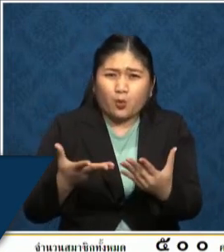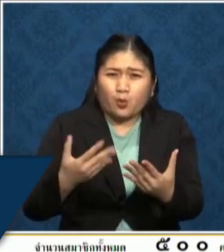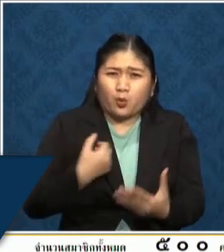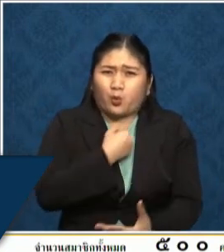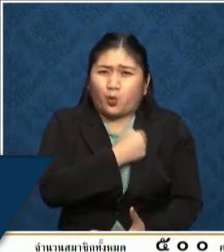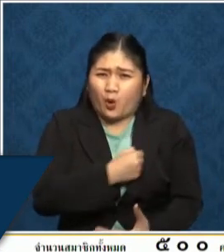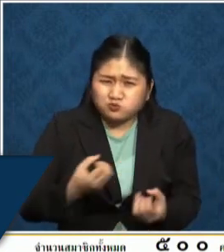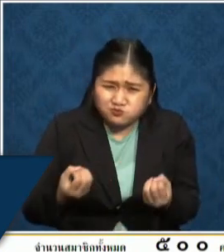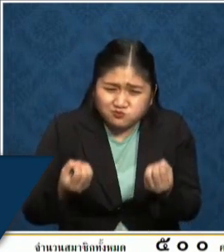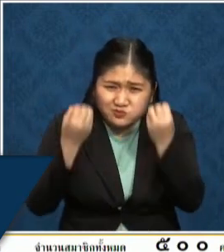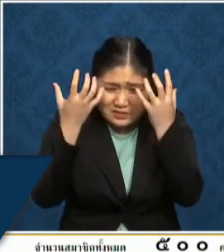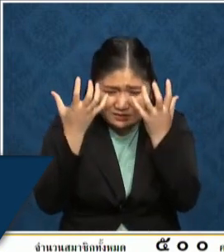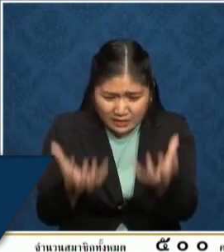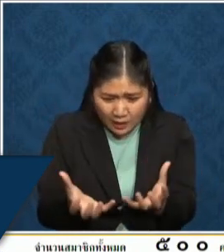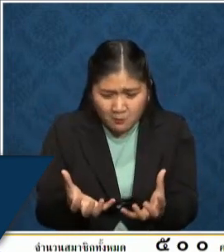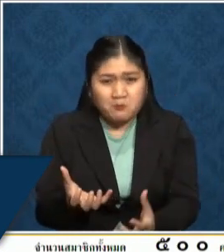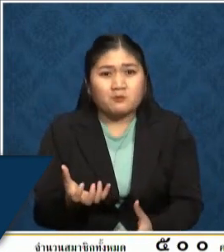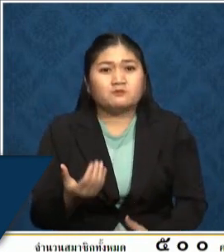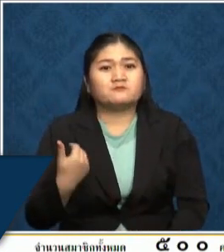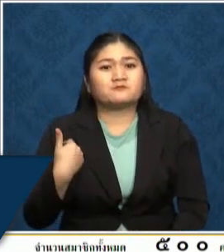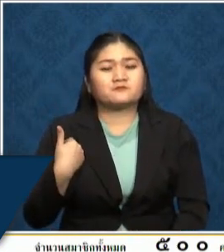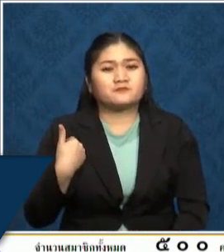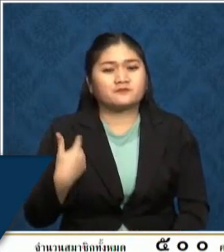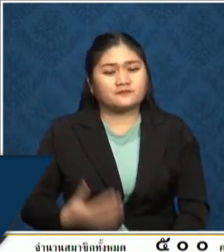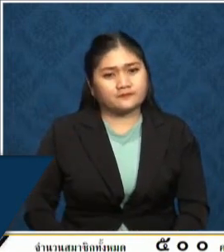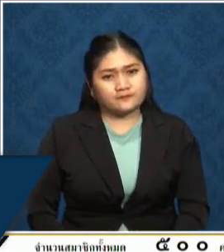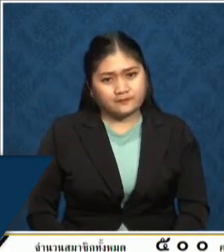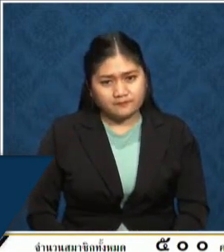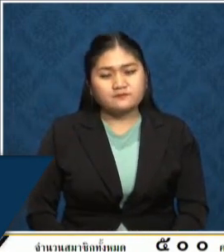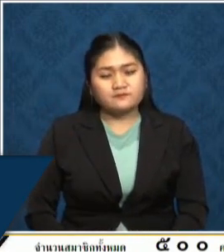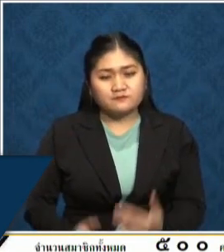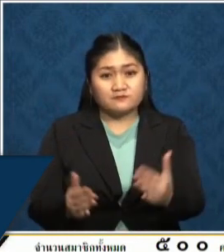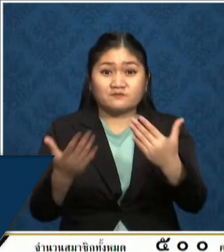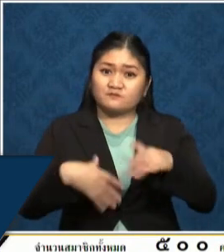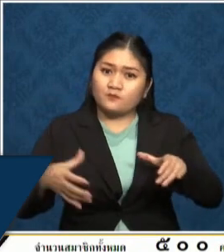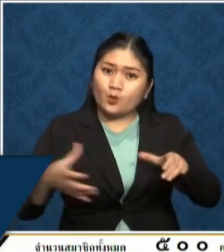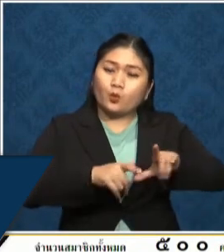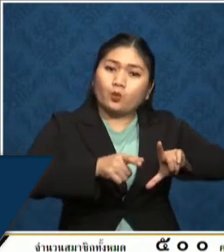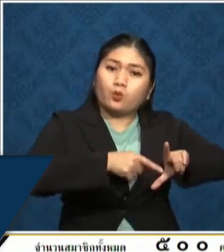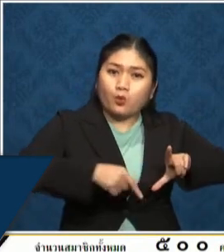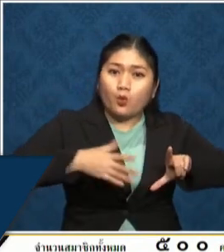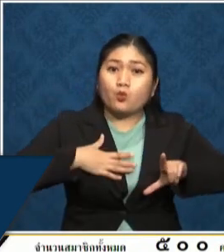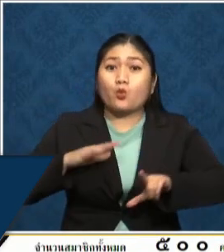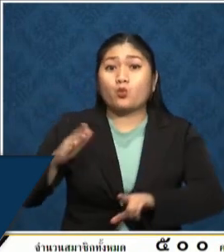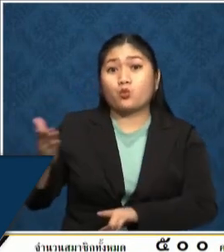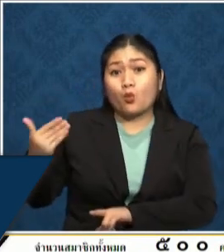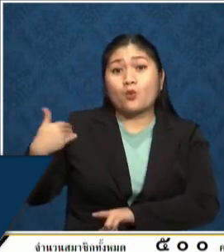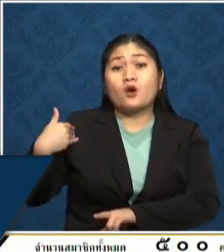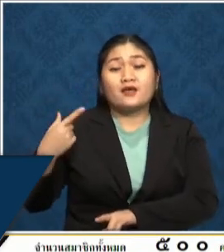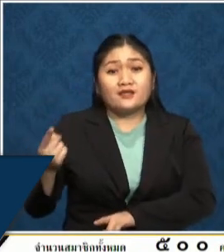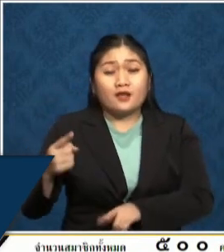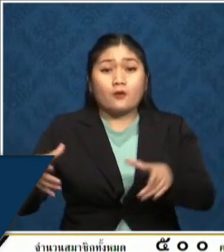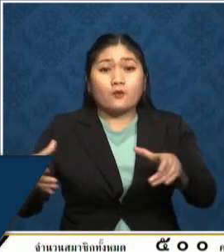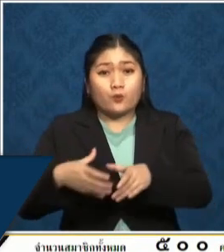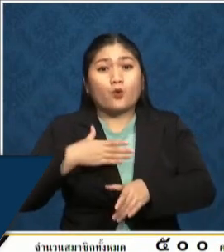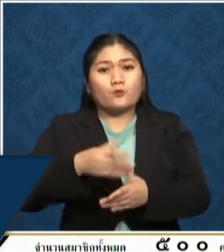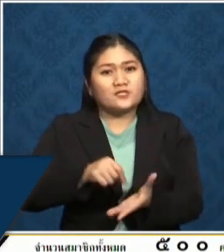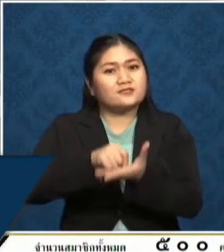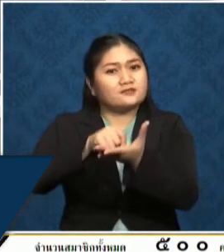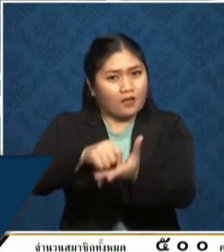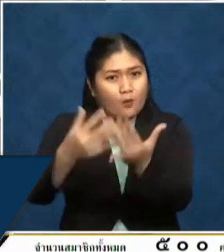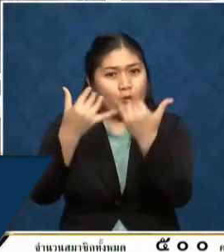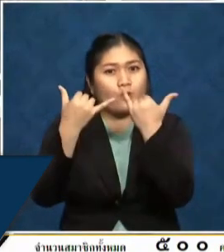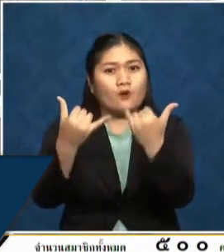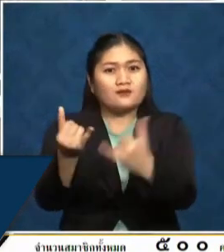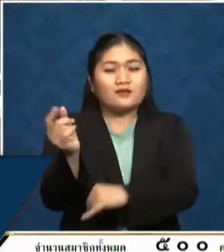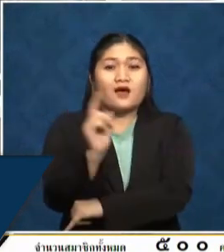รุนแรงยิ่งขึ้นครัฉนั้นครับ สิงที่พักเก้าไกรโดยคุบันดอนปัญจอ และพวกผมเสนอในวันนี้